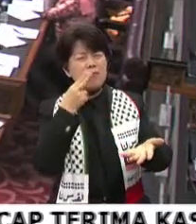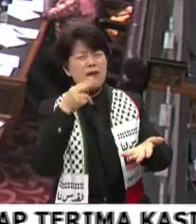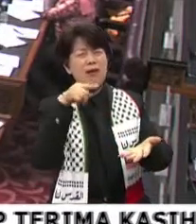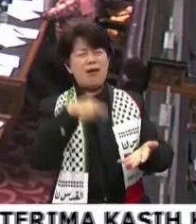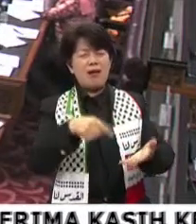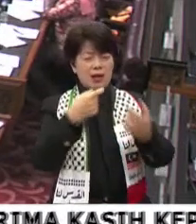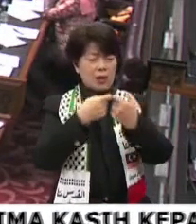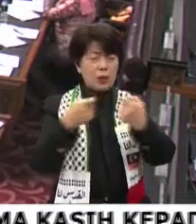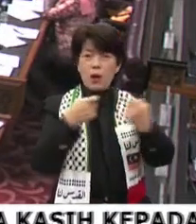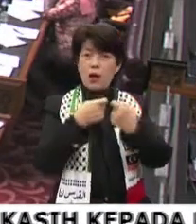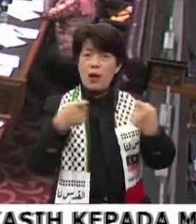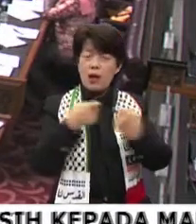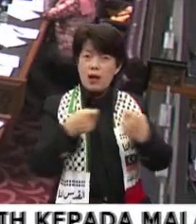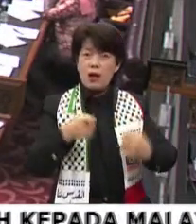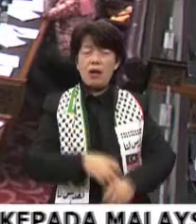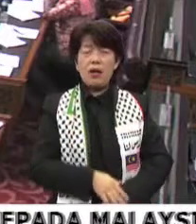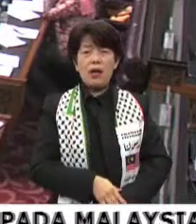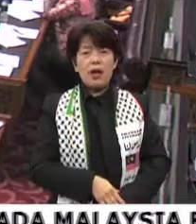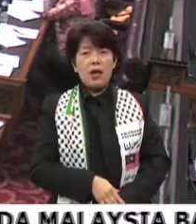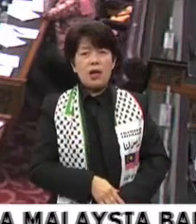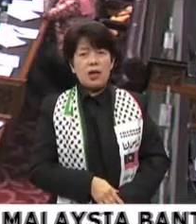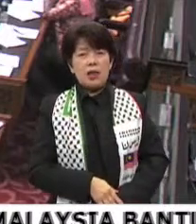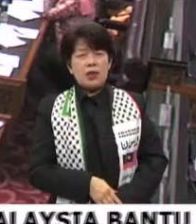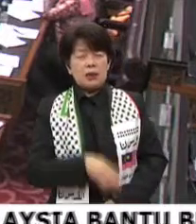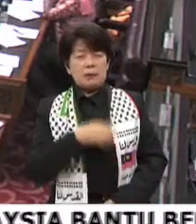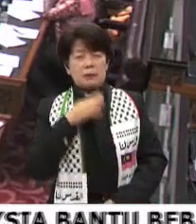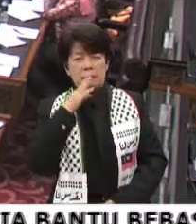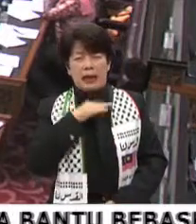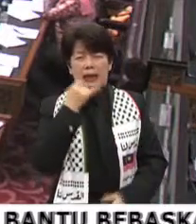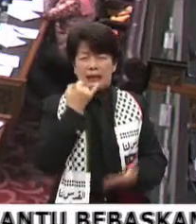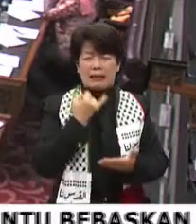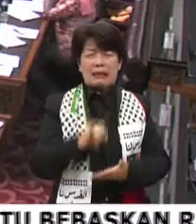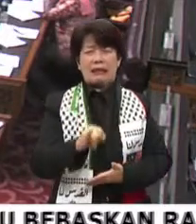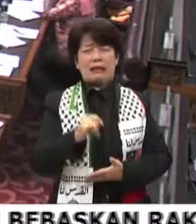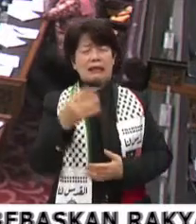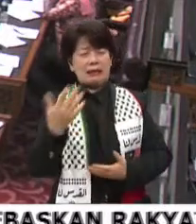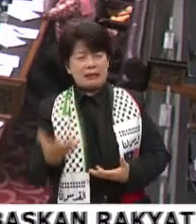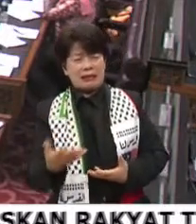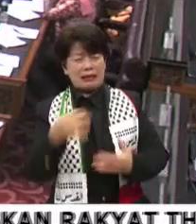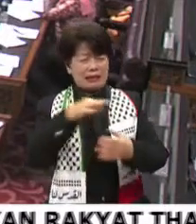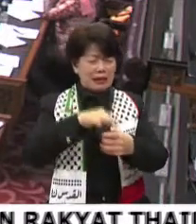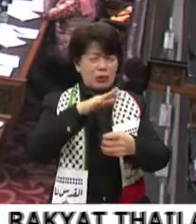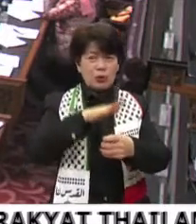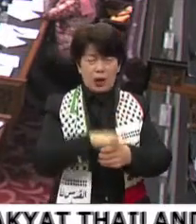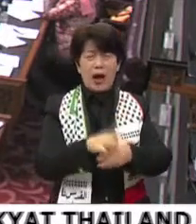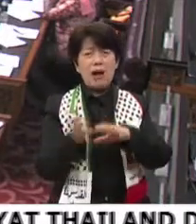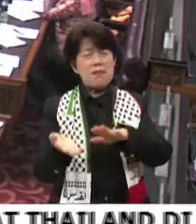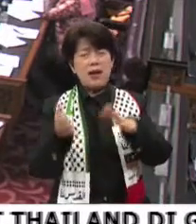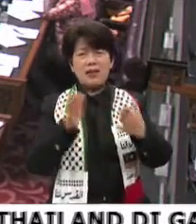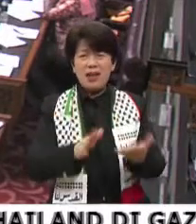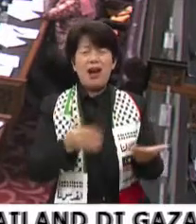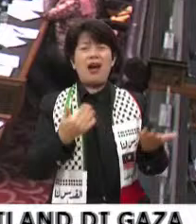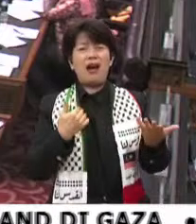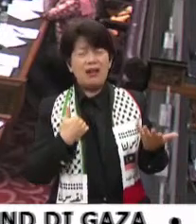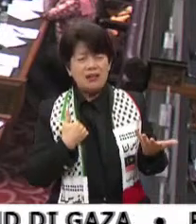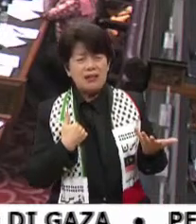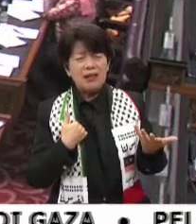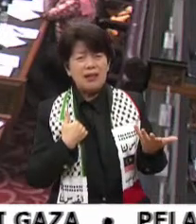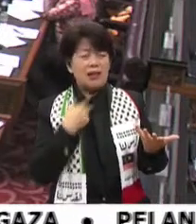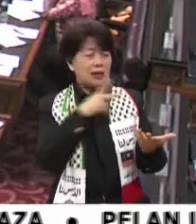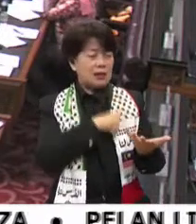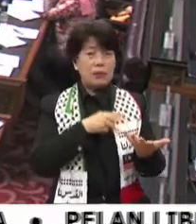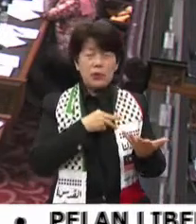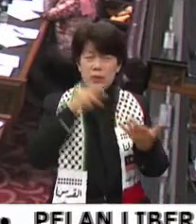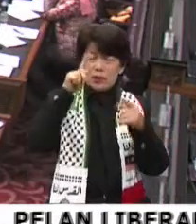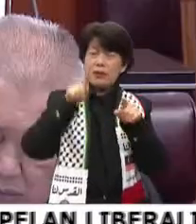itu yang menyebabkan kemudaratan kesihatan keracunan kematian Adakah menteri setuju